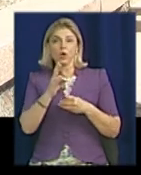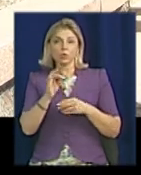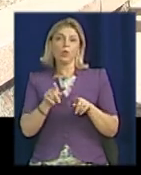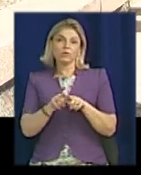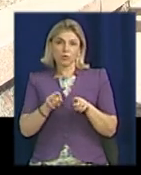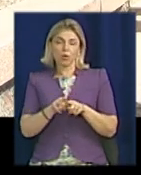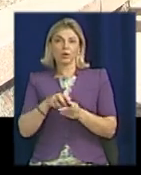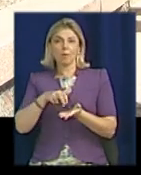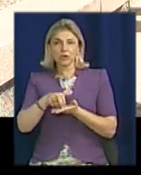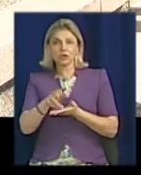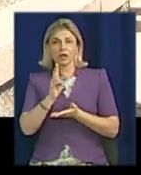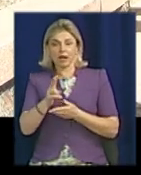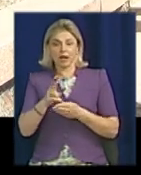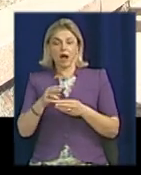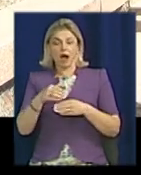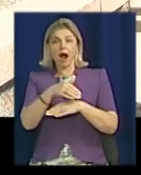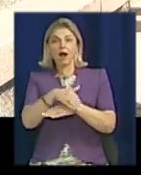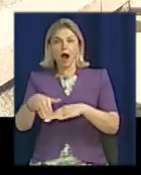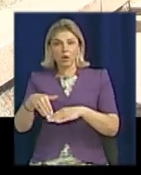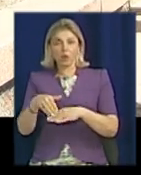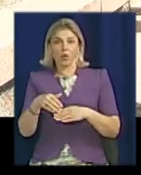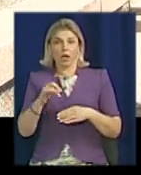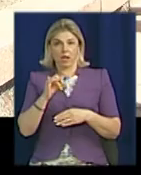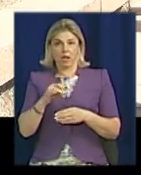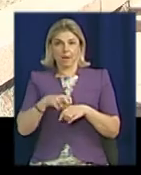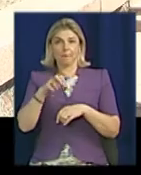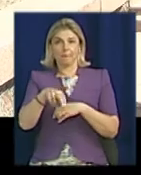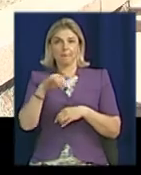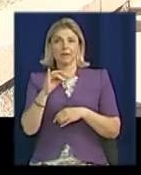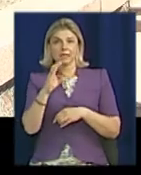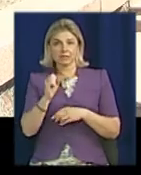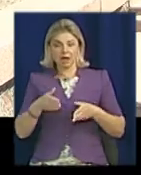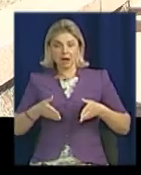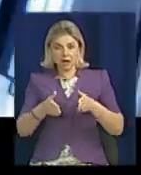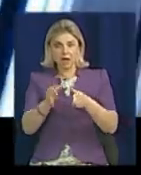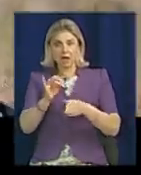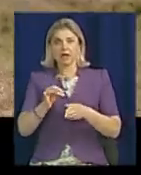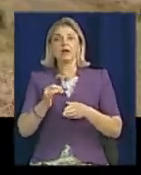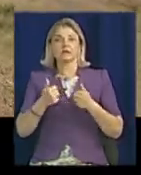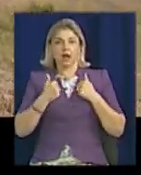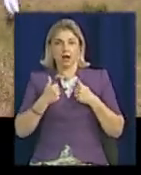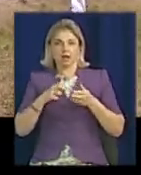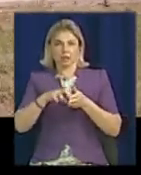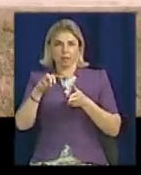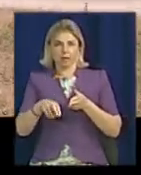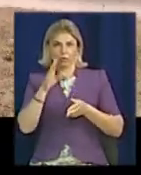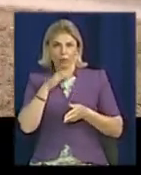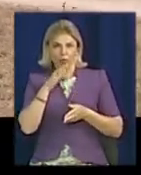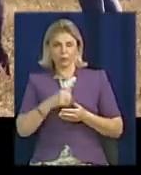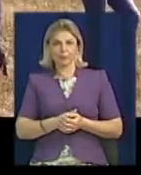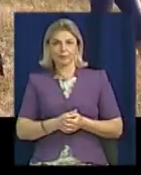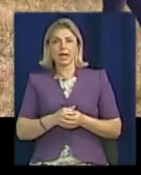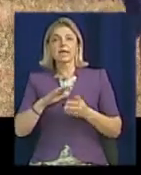все-таки підійшла до краю цього пірсу і наважилась стрибнути у воду. У селі Капустяне